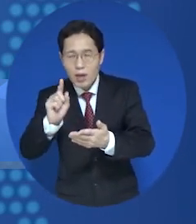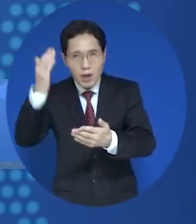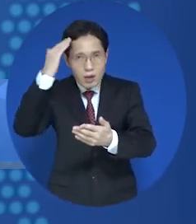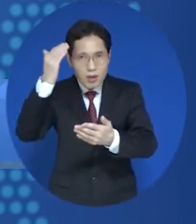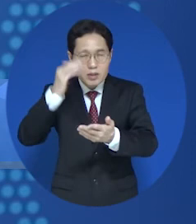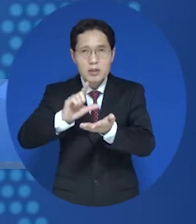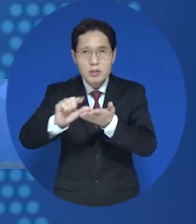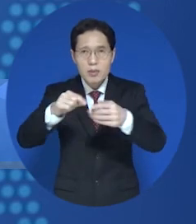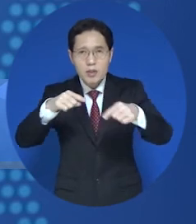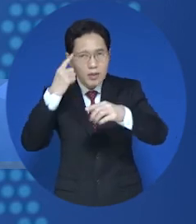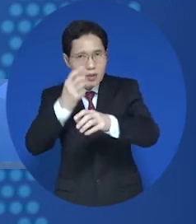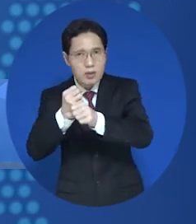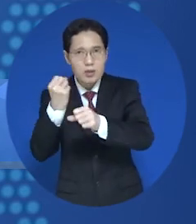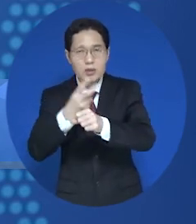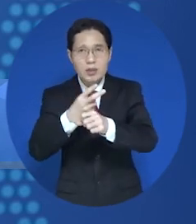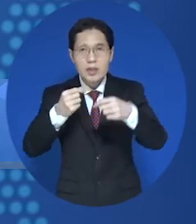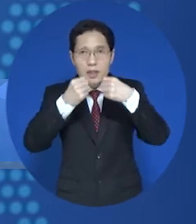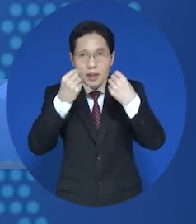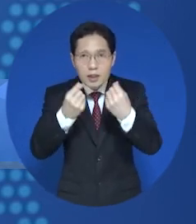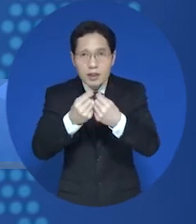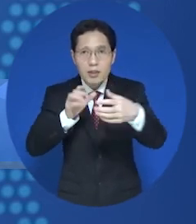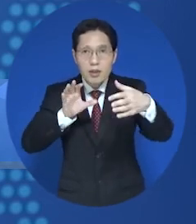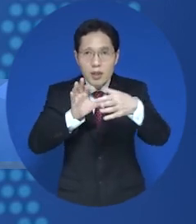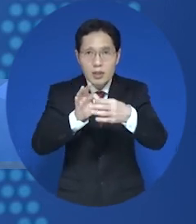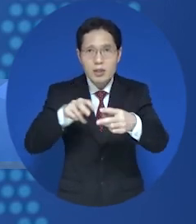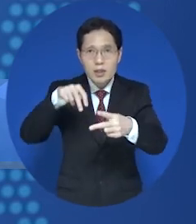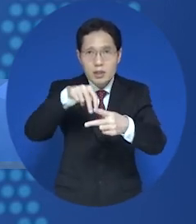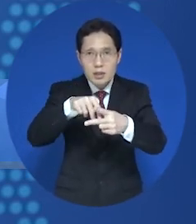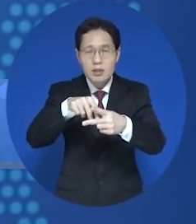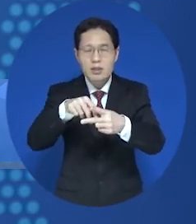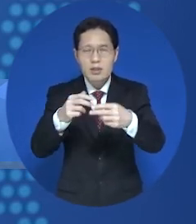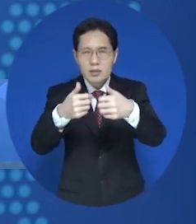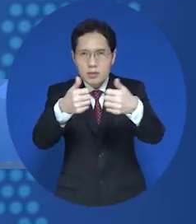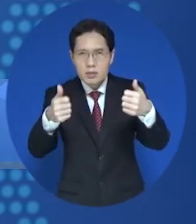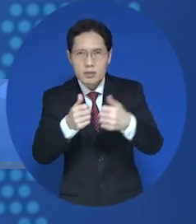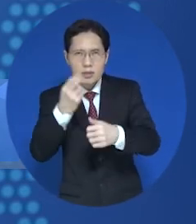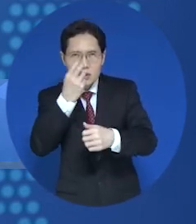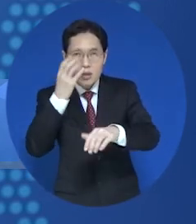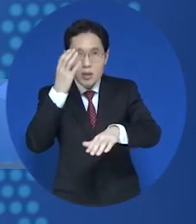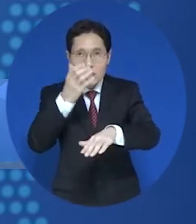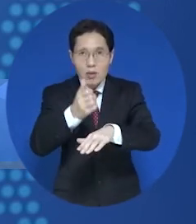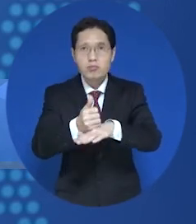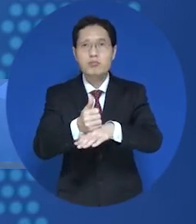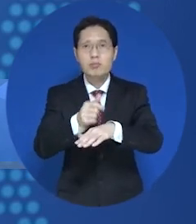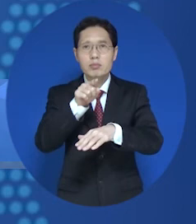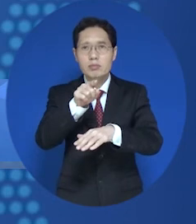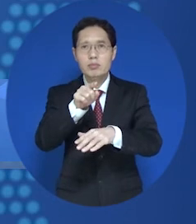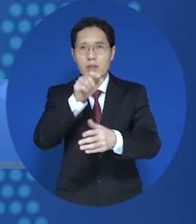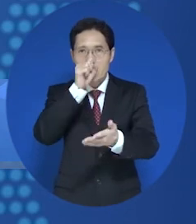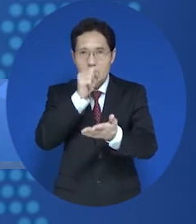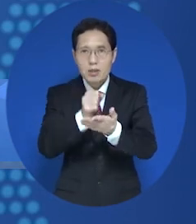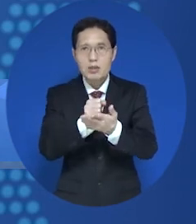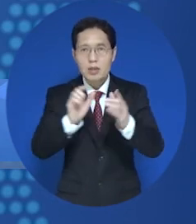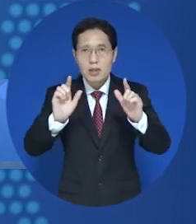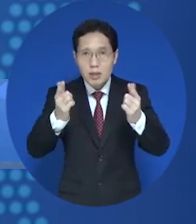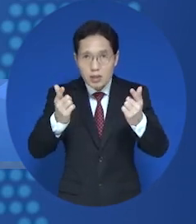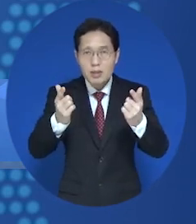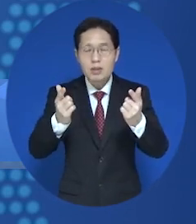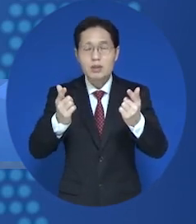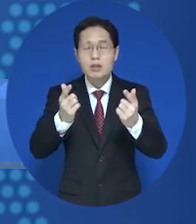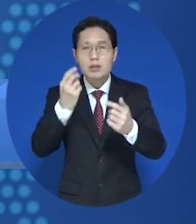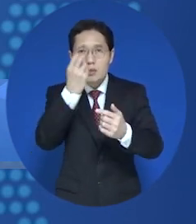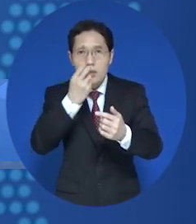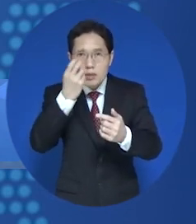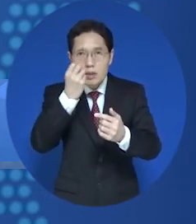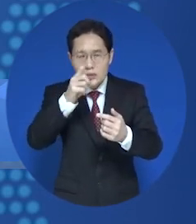한국지방행정연구원 지방투자사업관리센터 과제선정위원회의 심의 결과 비대상 사업으로 선정돼 타당성